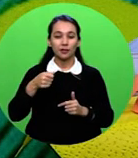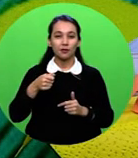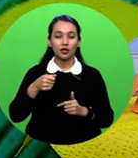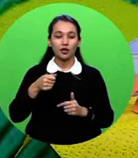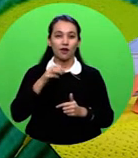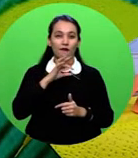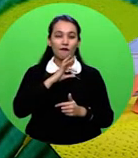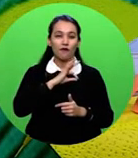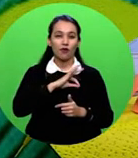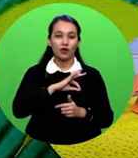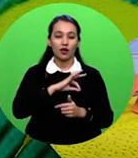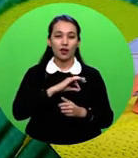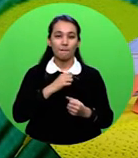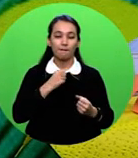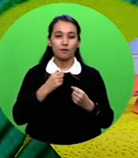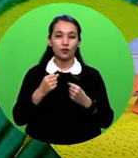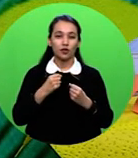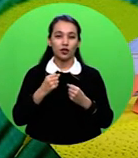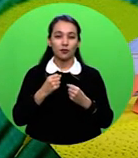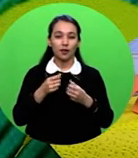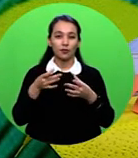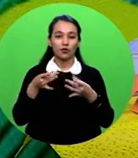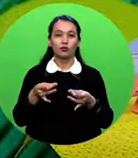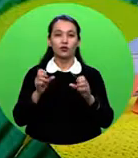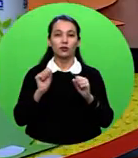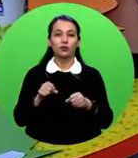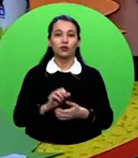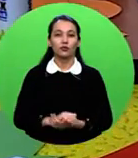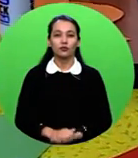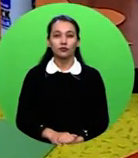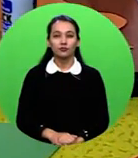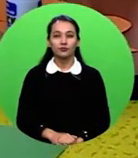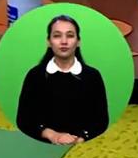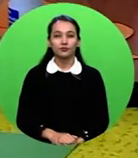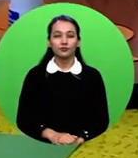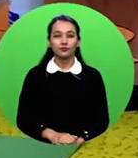steplaringiz bo'lsa, stepler yordamida mustahkamlab qo'yishingiz mumkin.